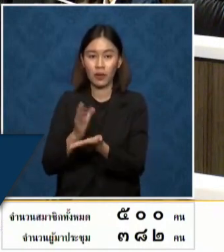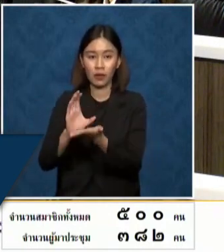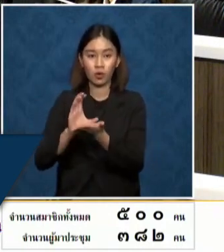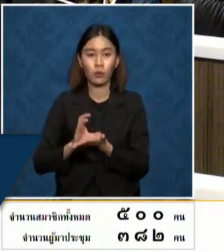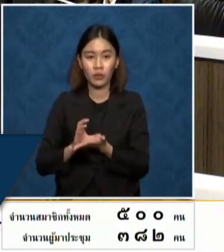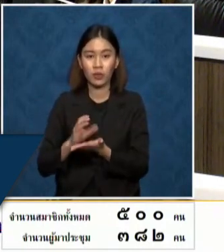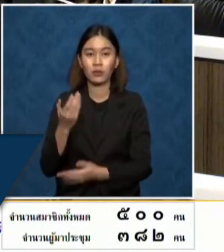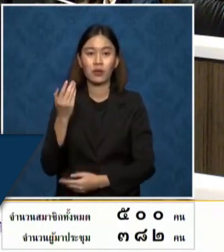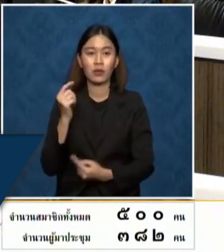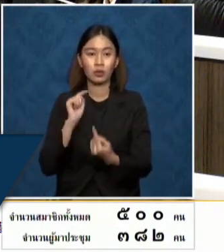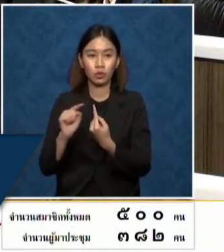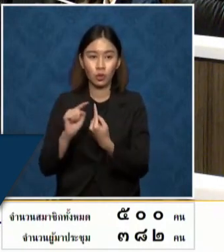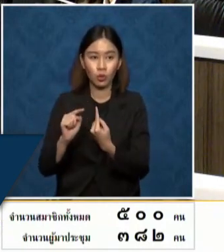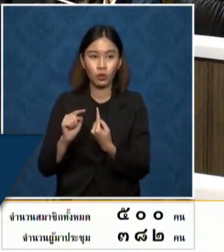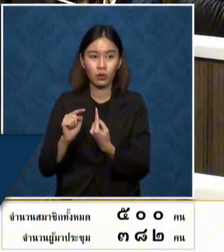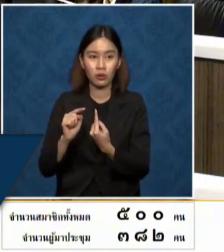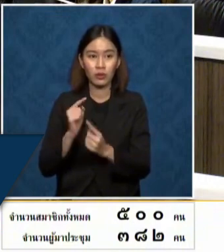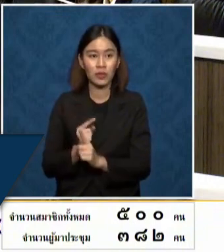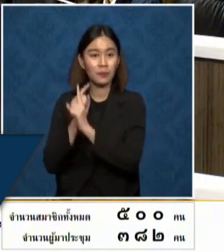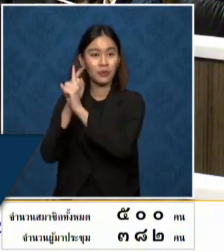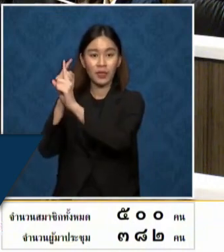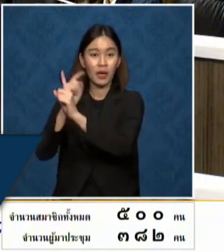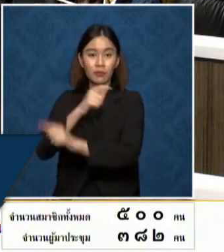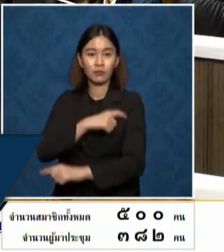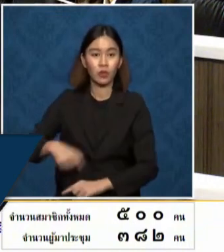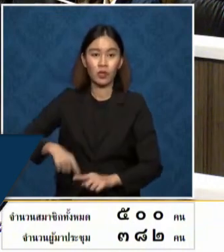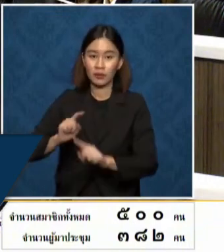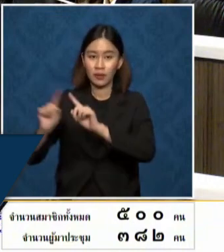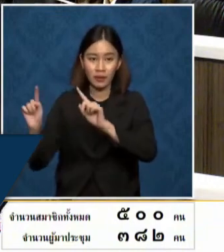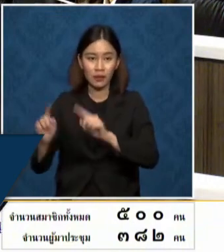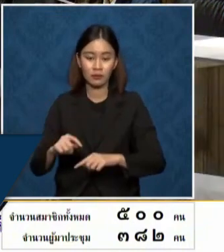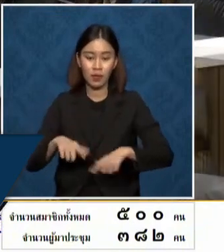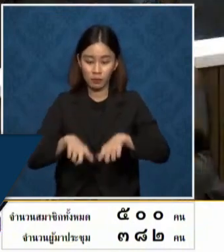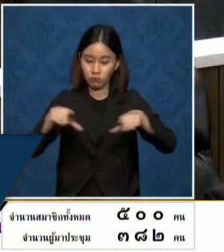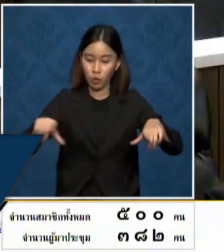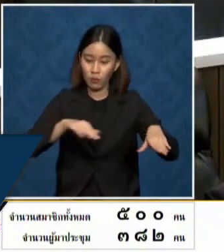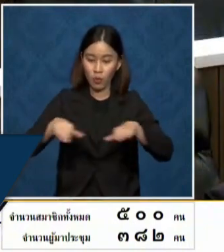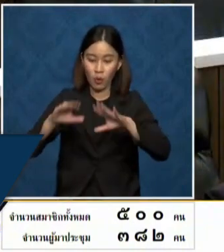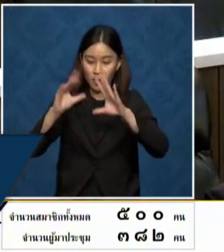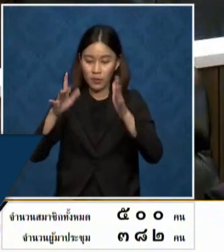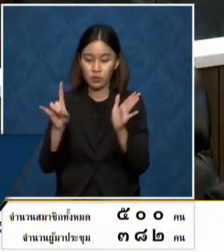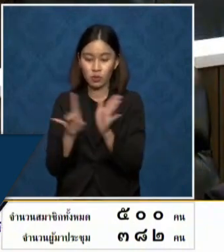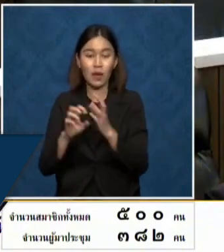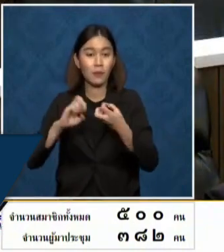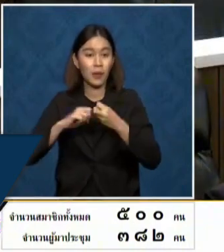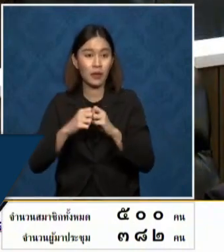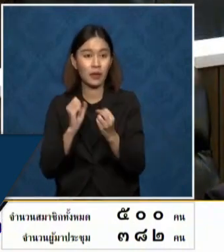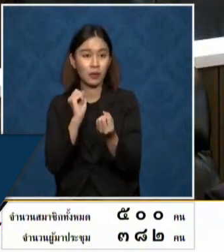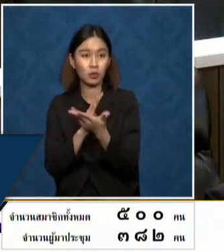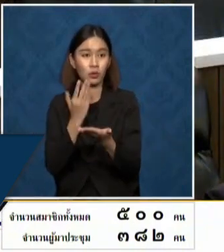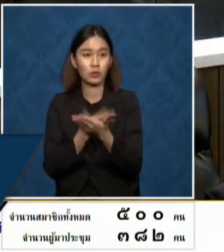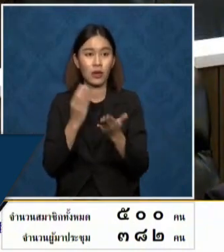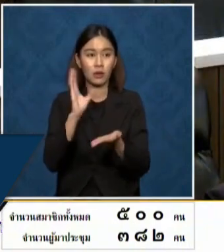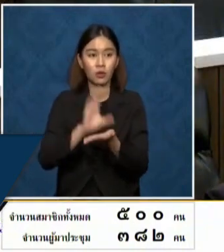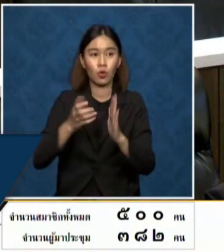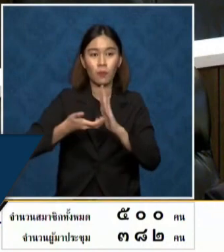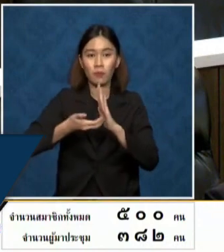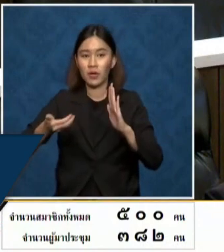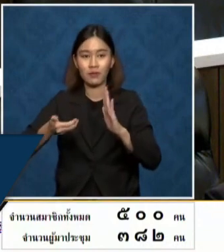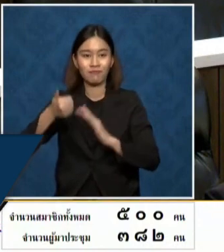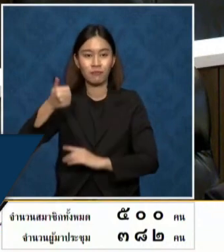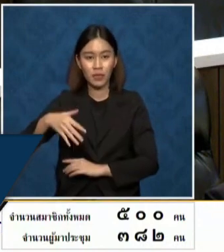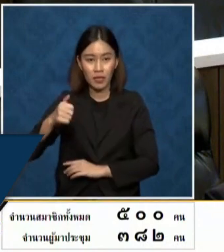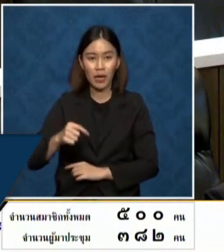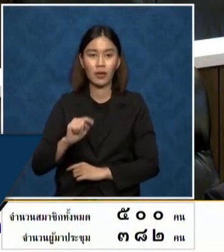ที่สักแต่จะยึดจากปณิธานโดยไม่ได้เตรียมความพร้อมในด้านพื้นที่สุดท้ายจะประสบปัญหาการเบิกจ่ายงบไม่ได้แบบนี้แหละ